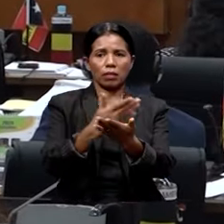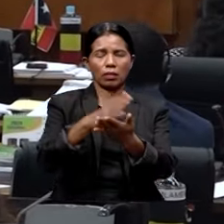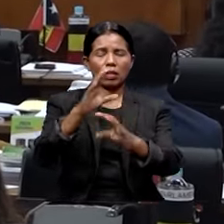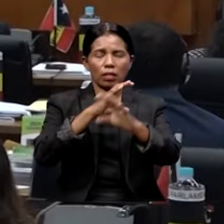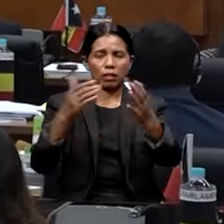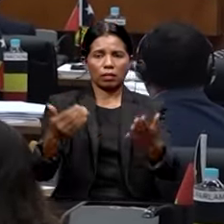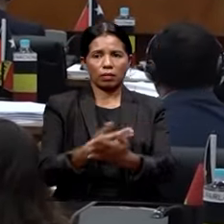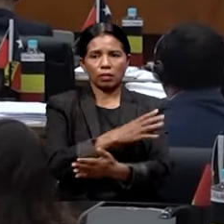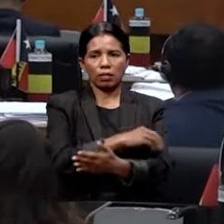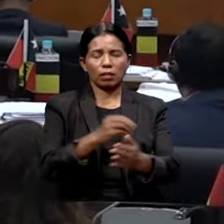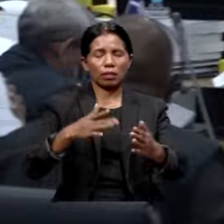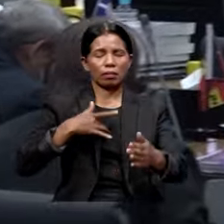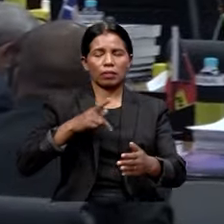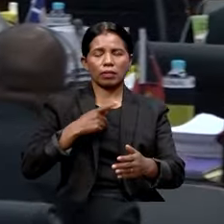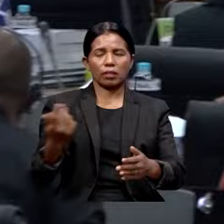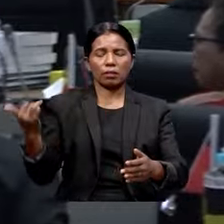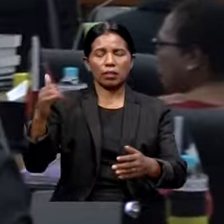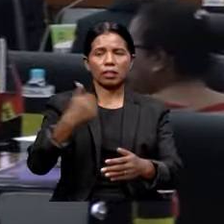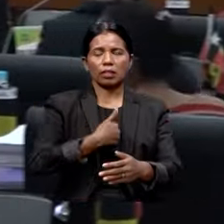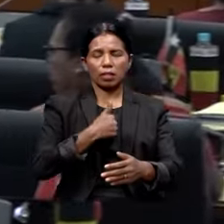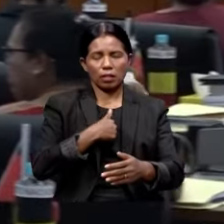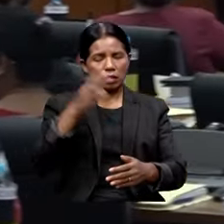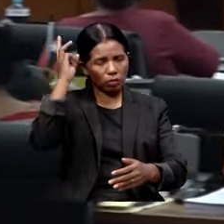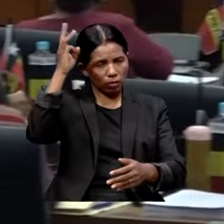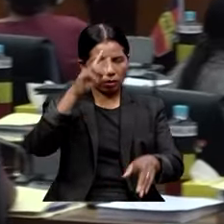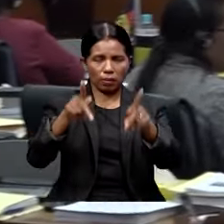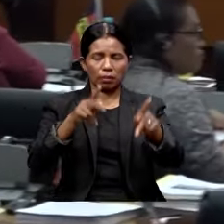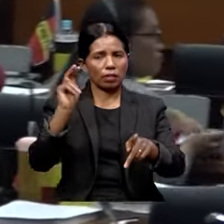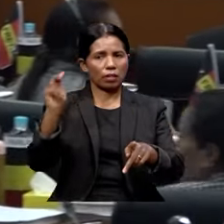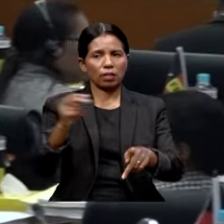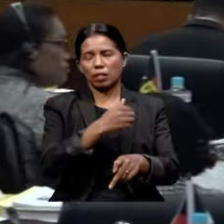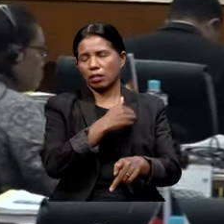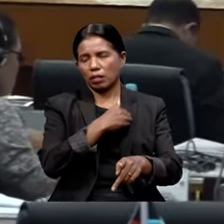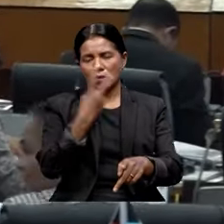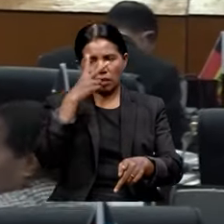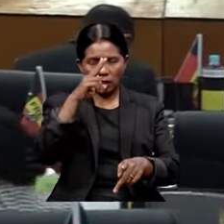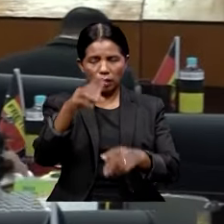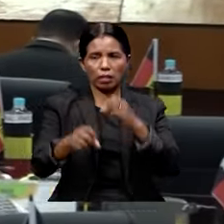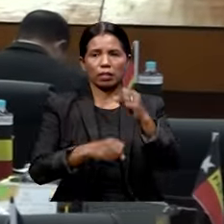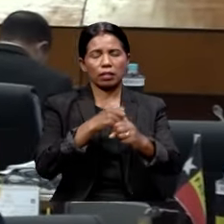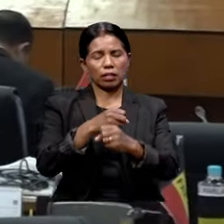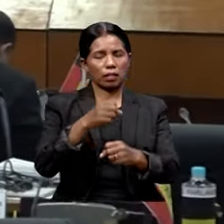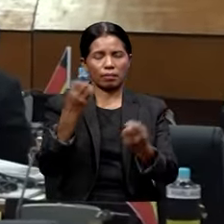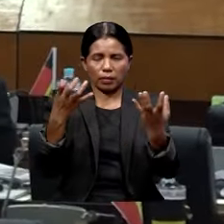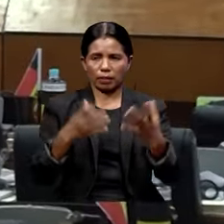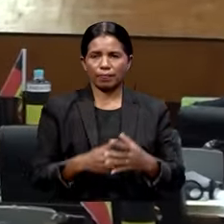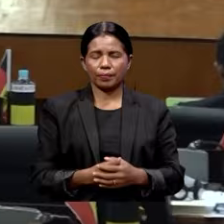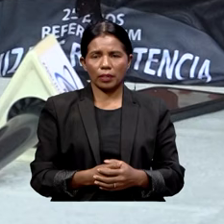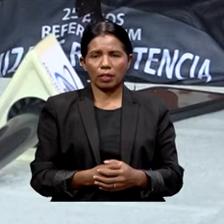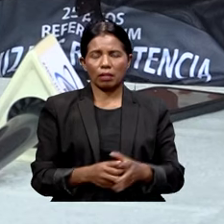ne sai privilegio basirani anrasik duke prekupa sang povunian nebe sedau kresolvido durante tinang barat. Ya